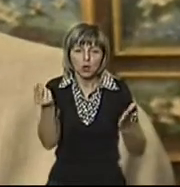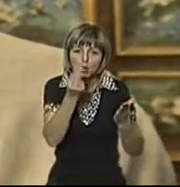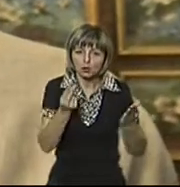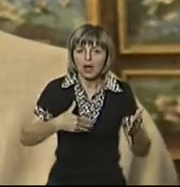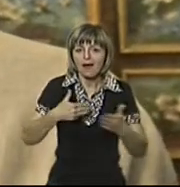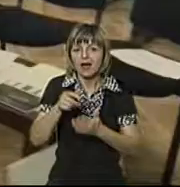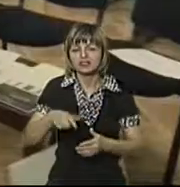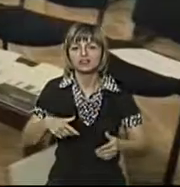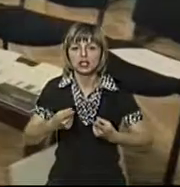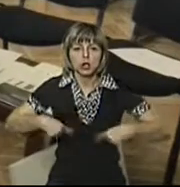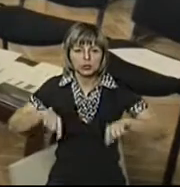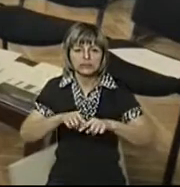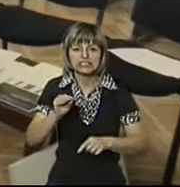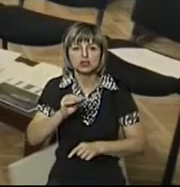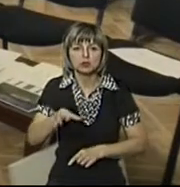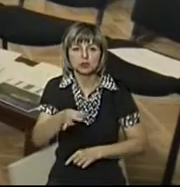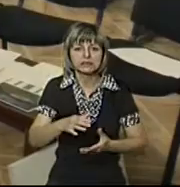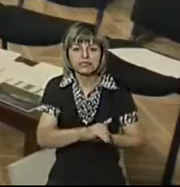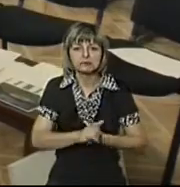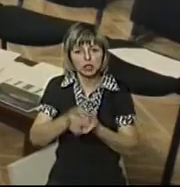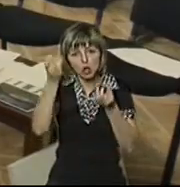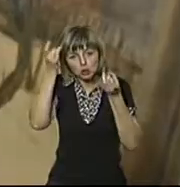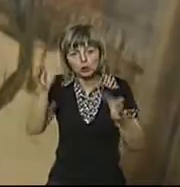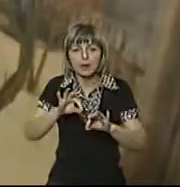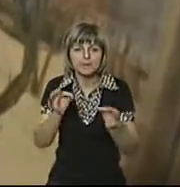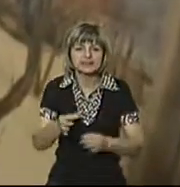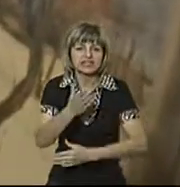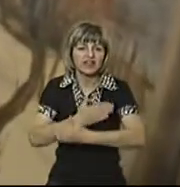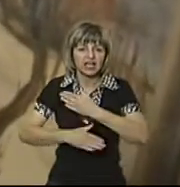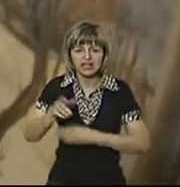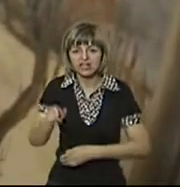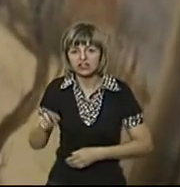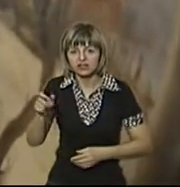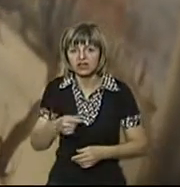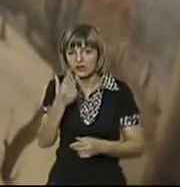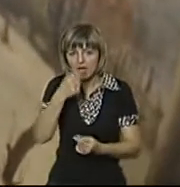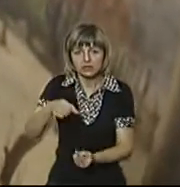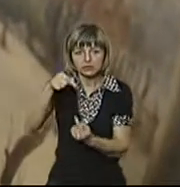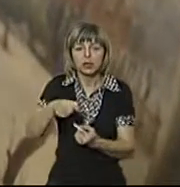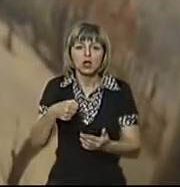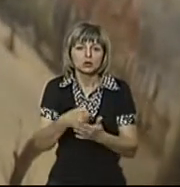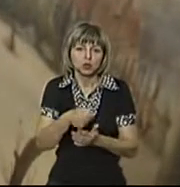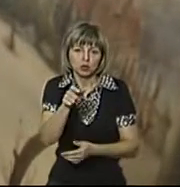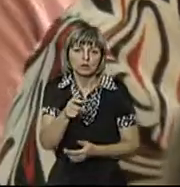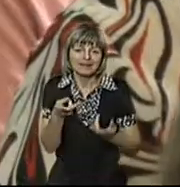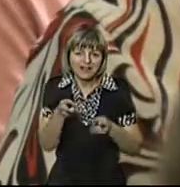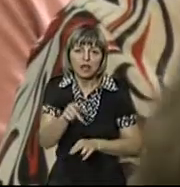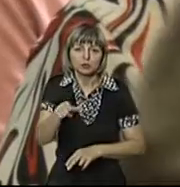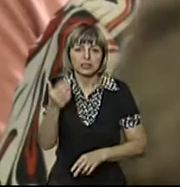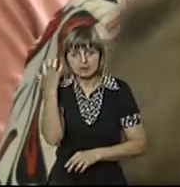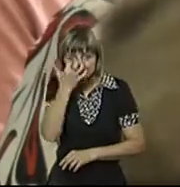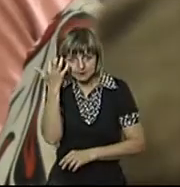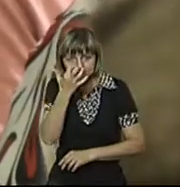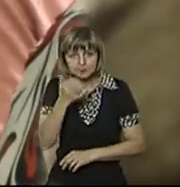активісти громадської організації, Житомирська обласна спілка культури та мистецтва інвалідів адаптували до потреб людей із вадами зору. Це відбулося в